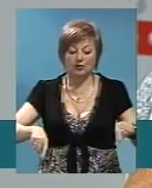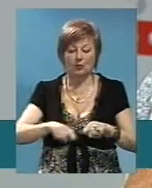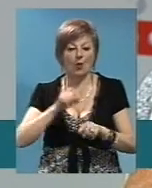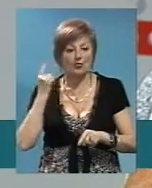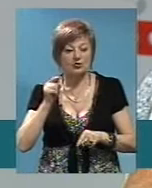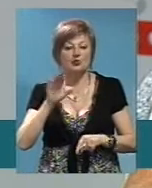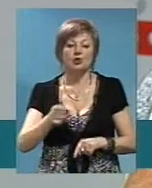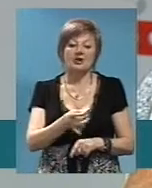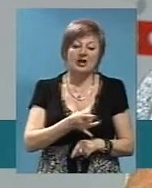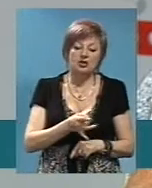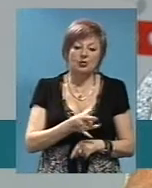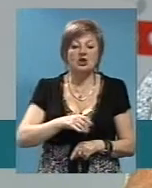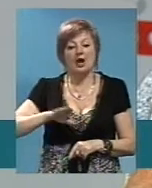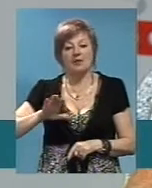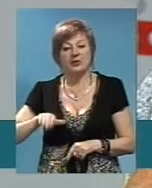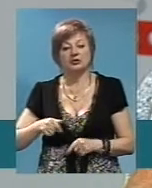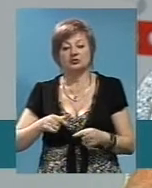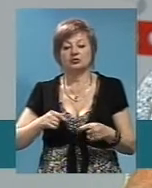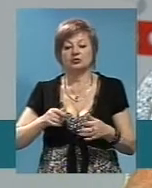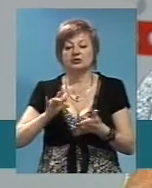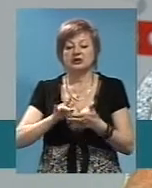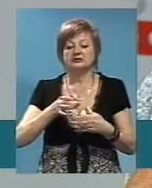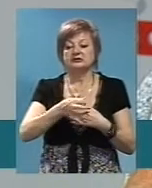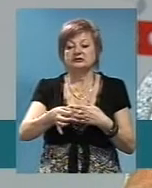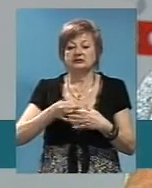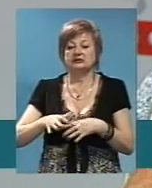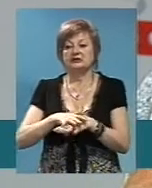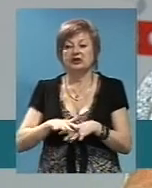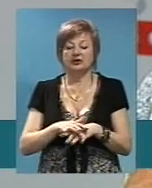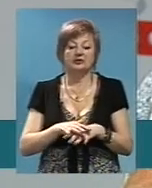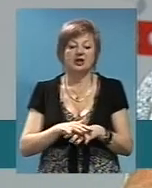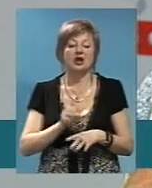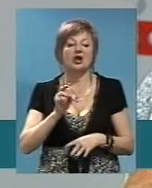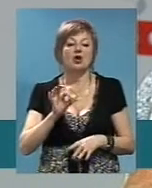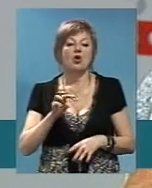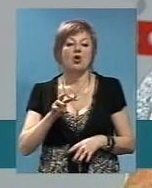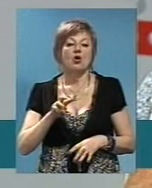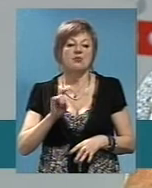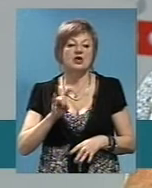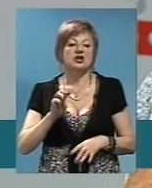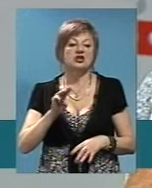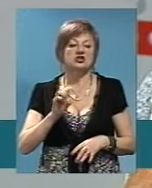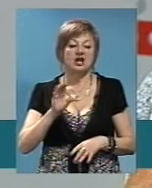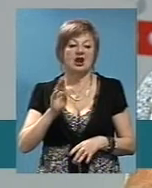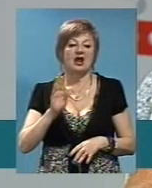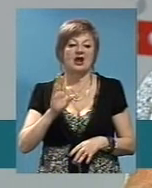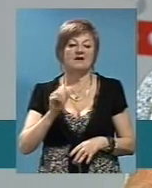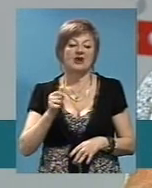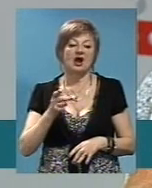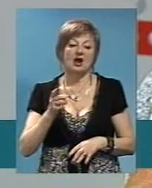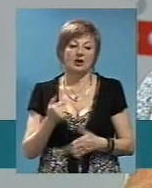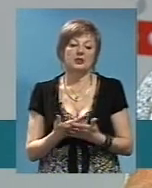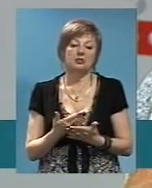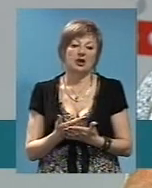значення, потім районного значення, а потім інших центрів територіальних, як, наприклад, там Камишеваха. От. То якби це